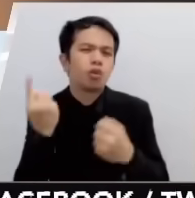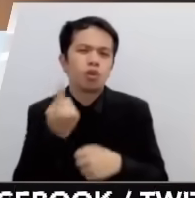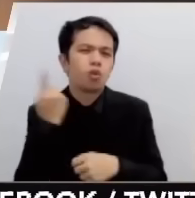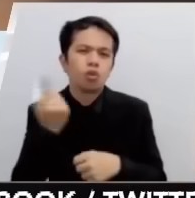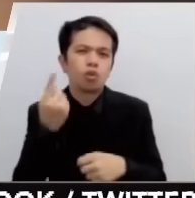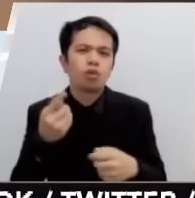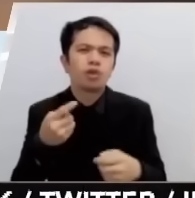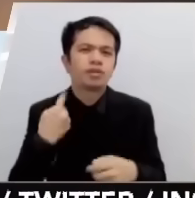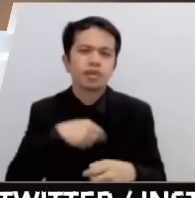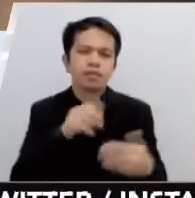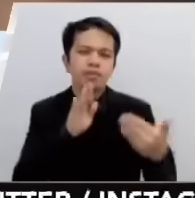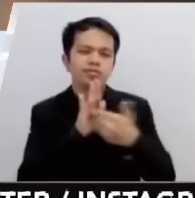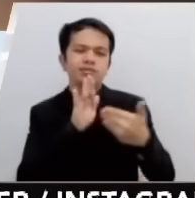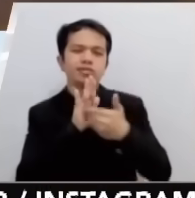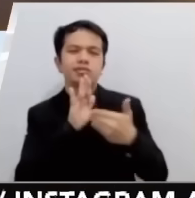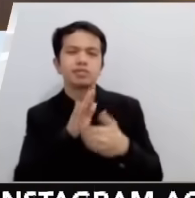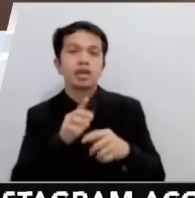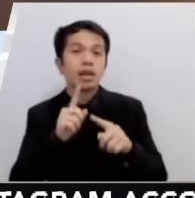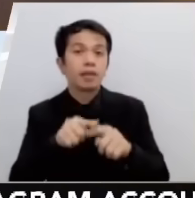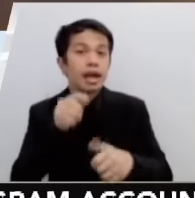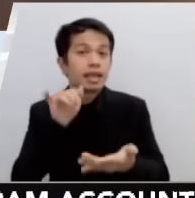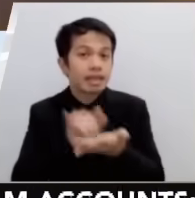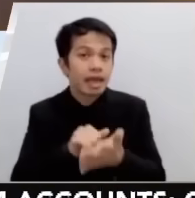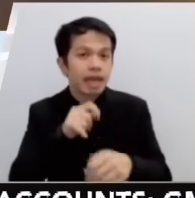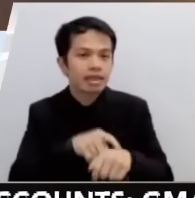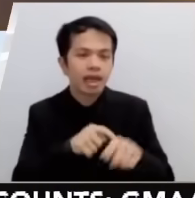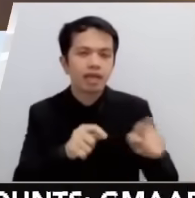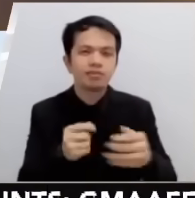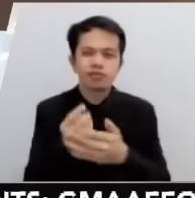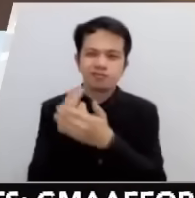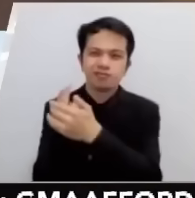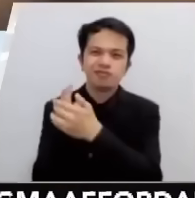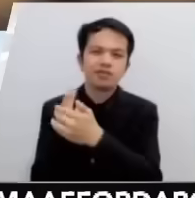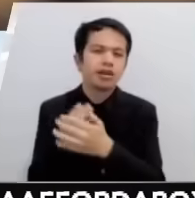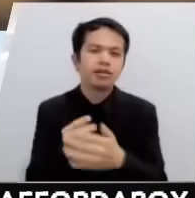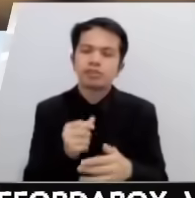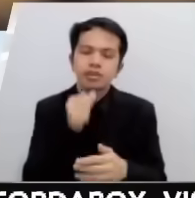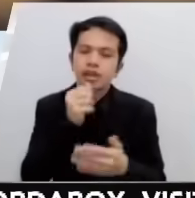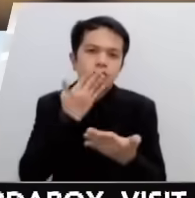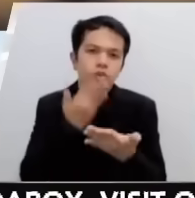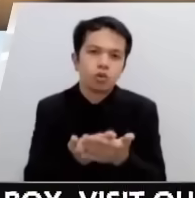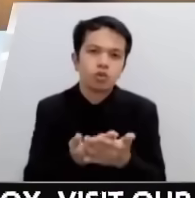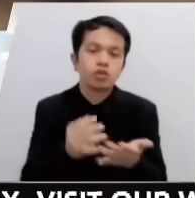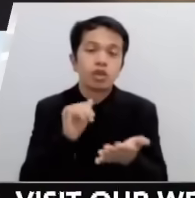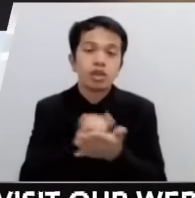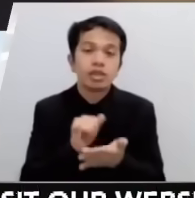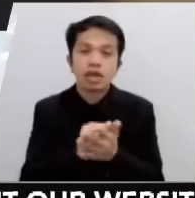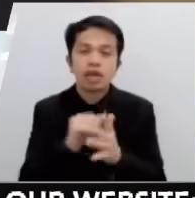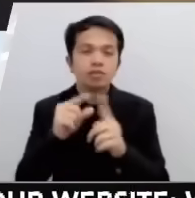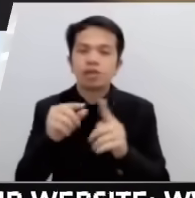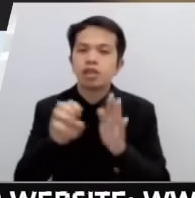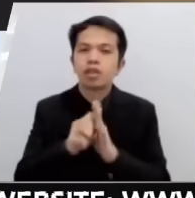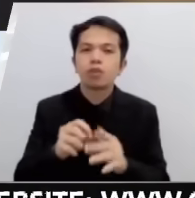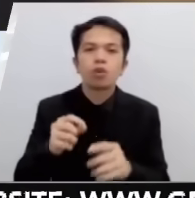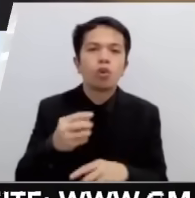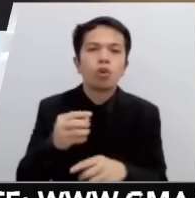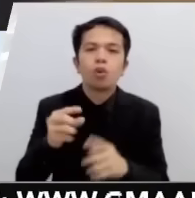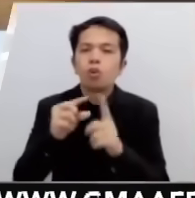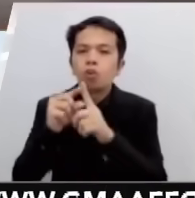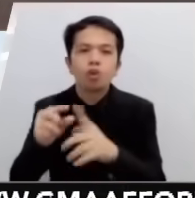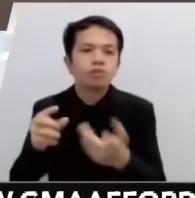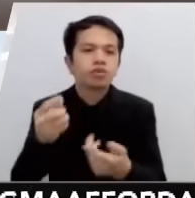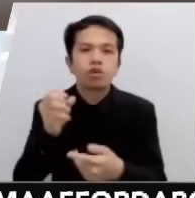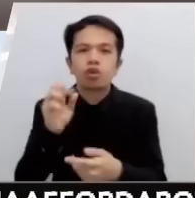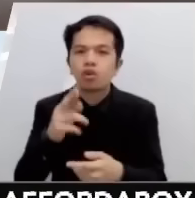mga panahon na iyon hindi ko talaga nagustuhan yung middle finger the usual na pabas lang yung mga salita yung mga ganyan mga mga glares